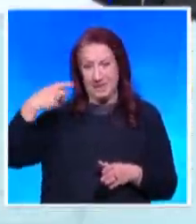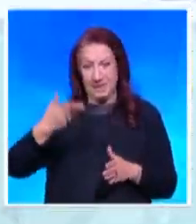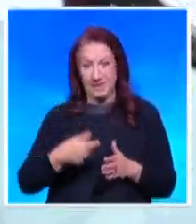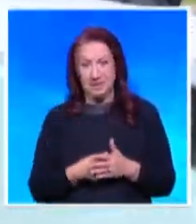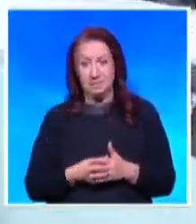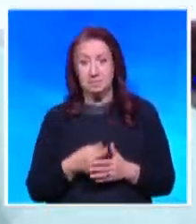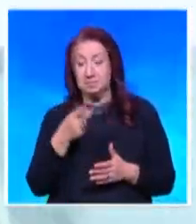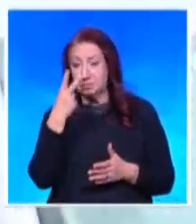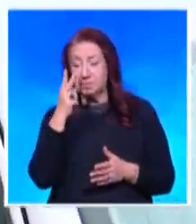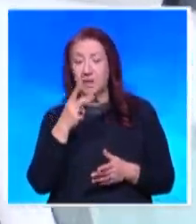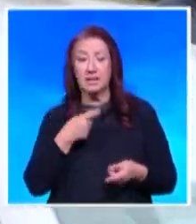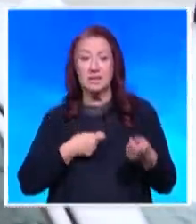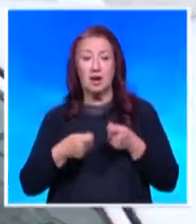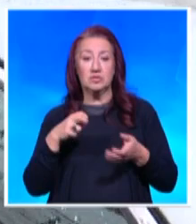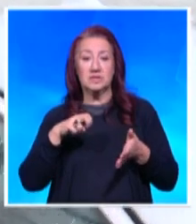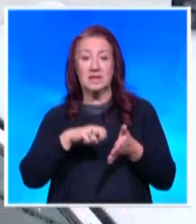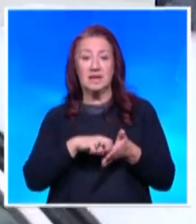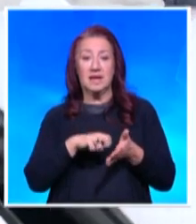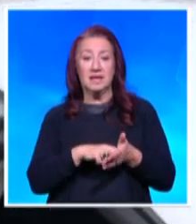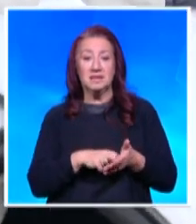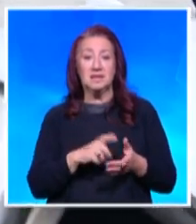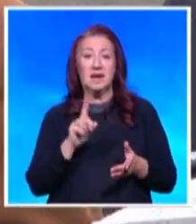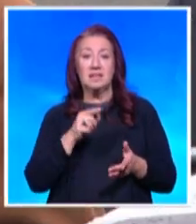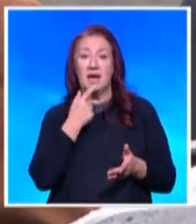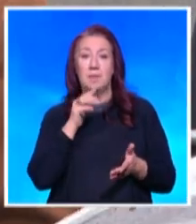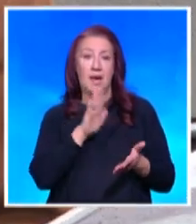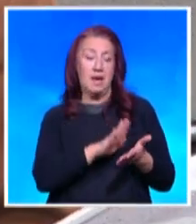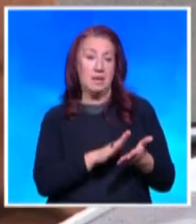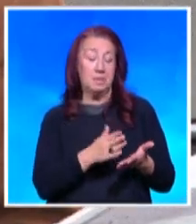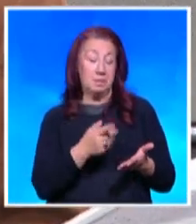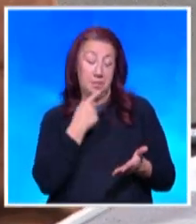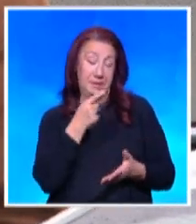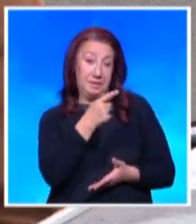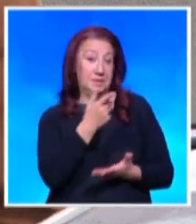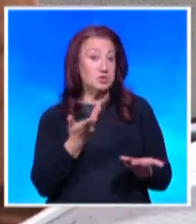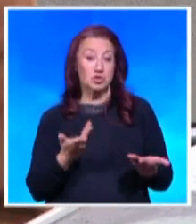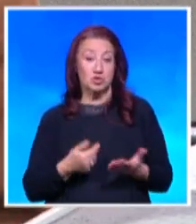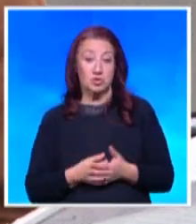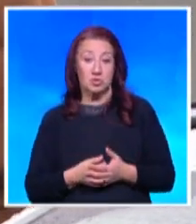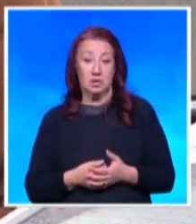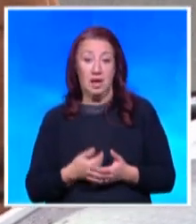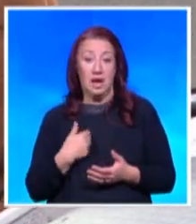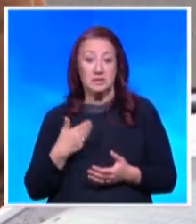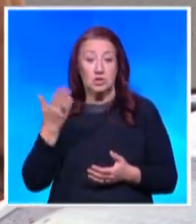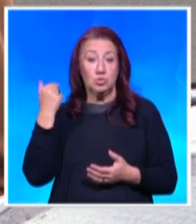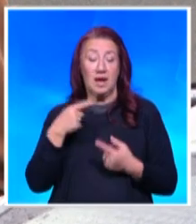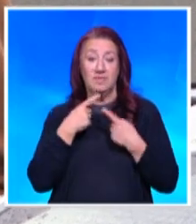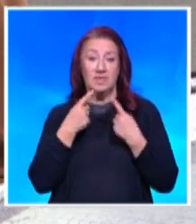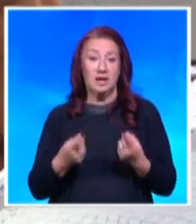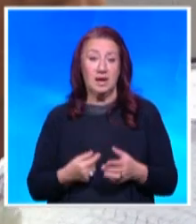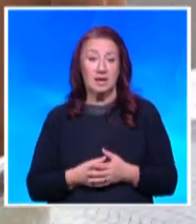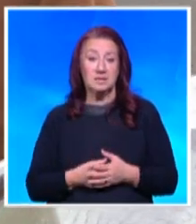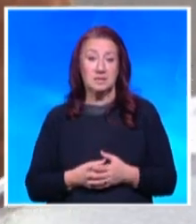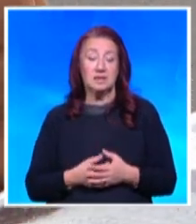не ви фигурира името. Ами, значи питайте търговския регистър. И добави. Не, аз ви казах и тогава, но просто някой трябва да